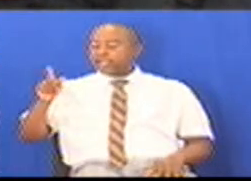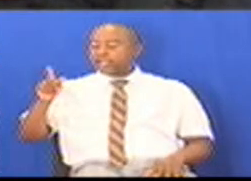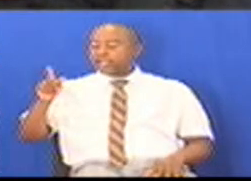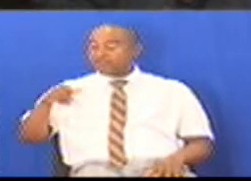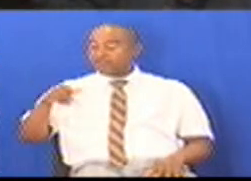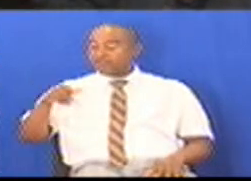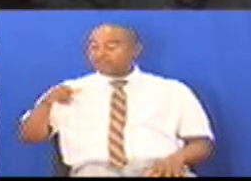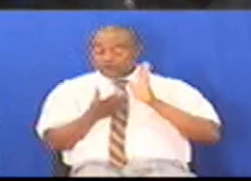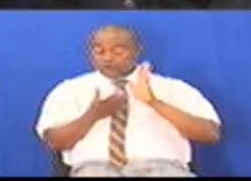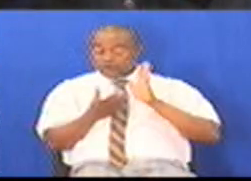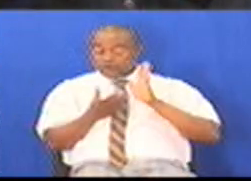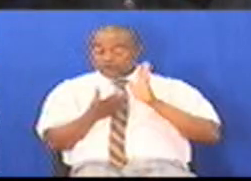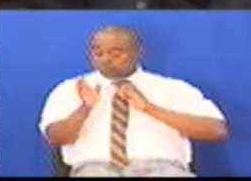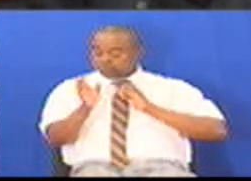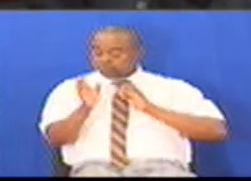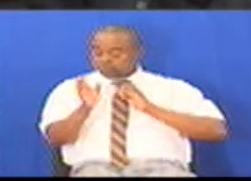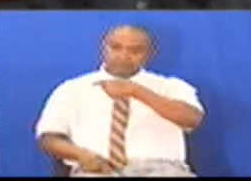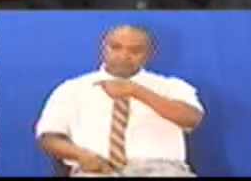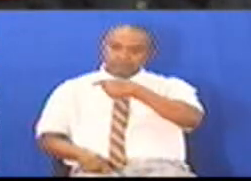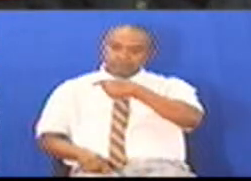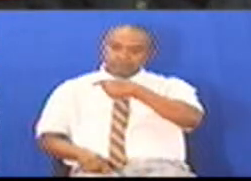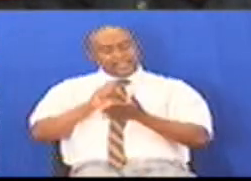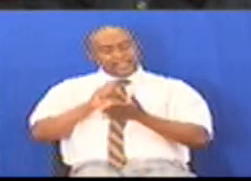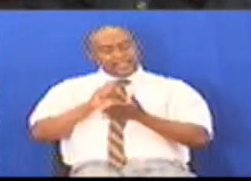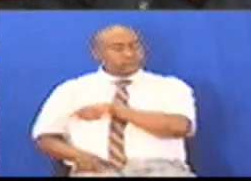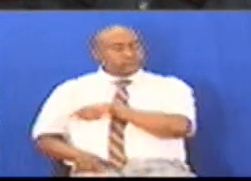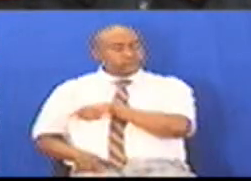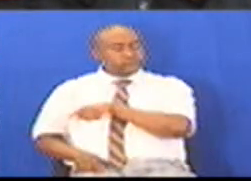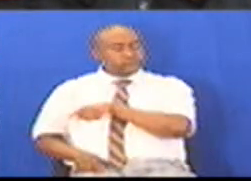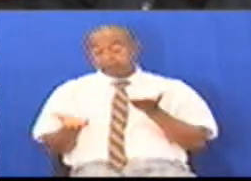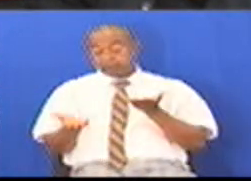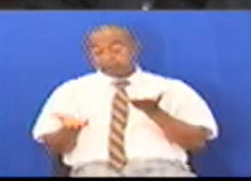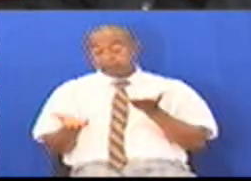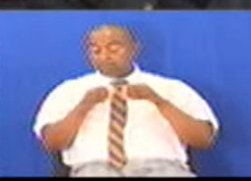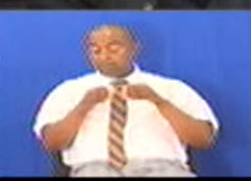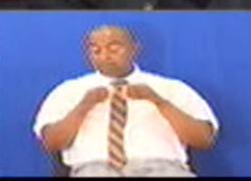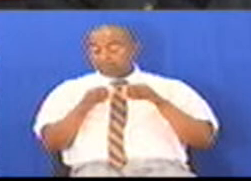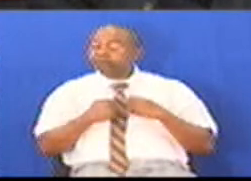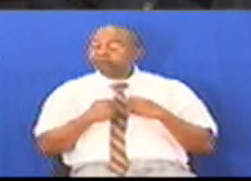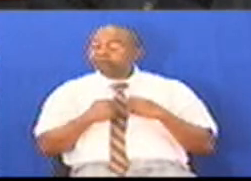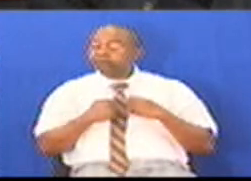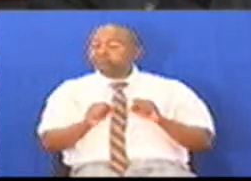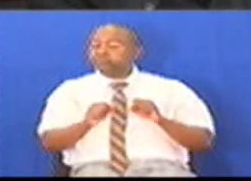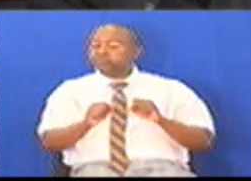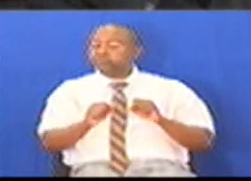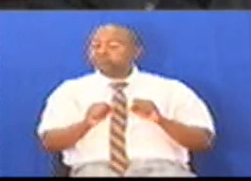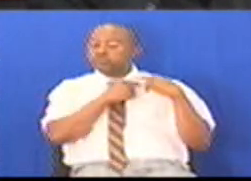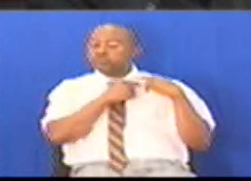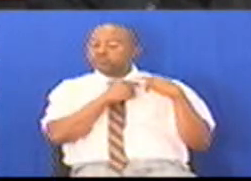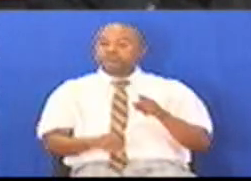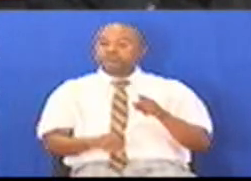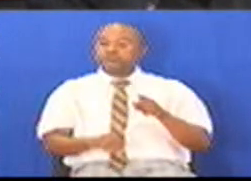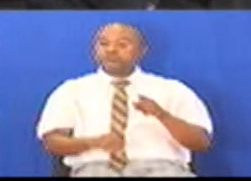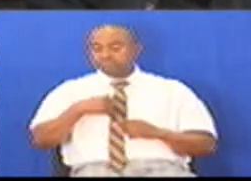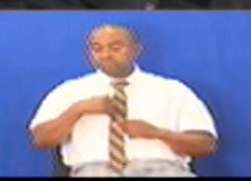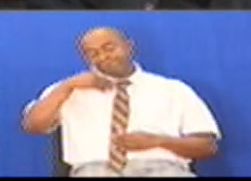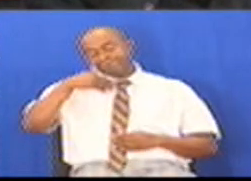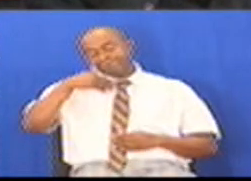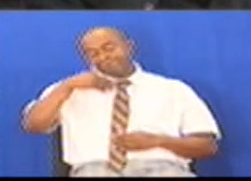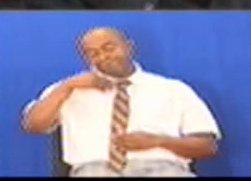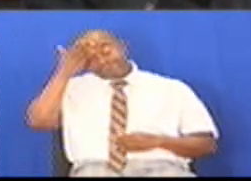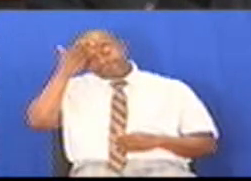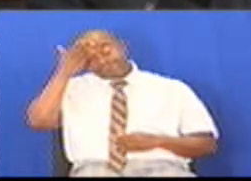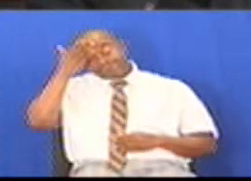miongozo mbalimbali. Huyu katibu wa bunge ameiwezesha kamati kutekeleza majukumu yake vizuri. Aidha, natambua mchango mkubwa